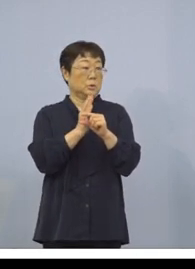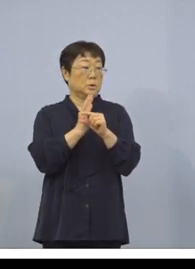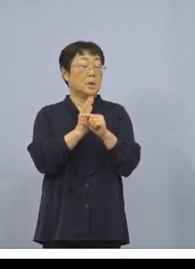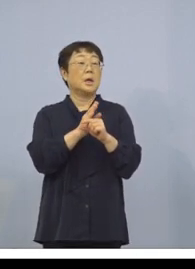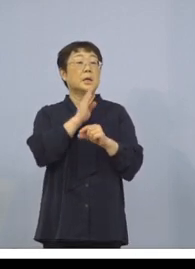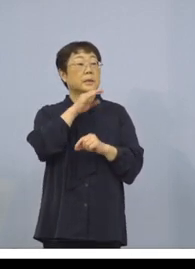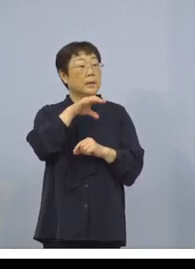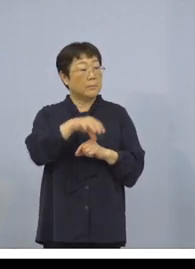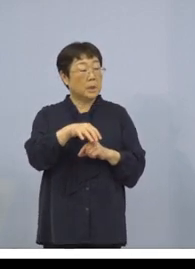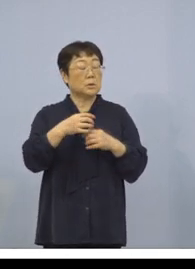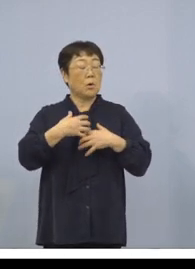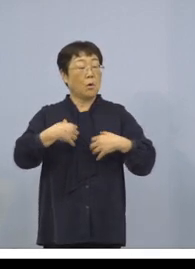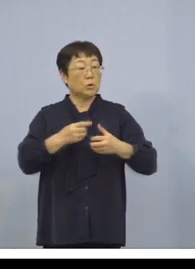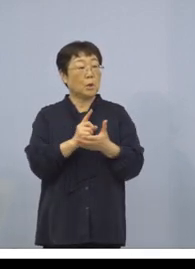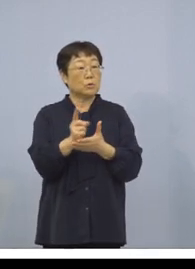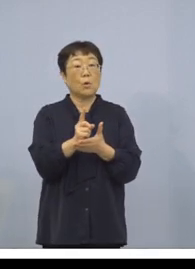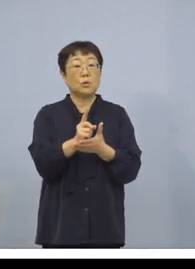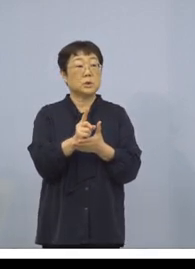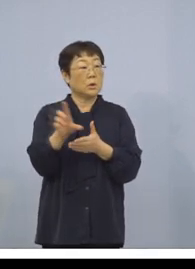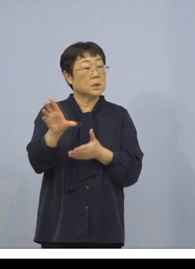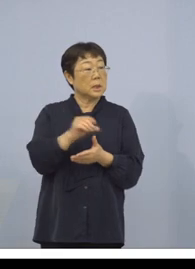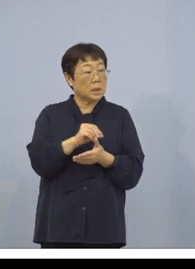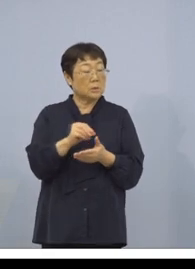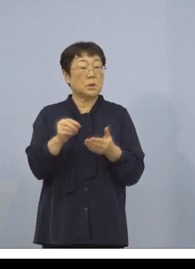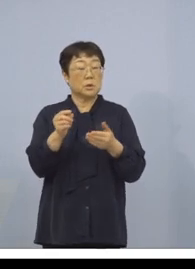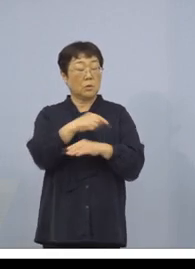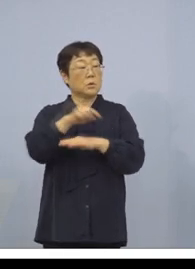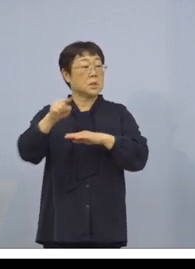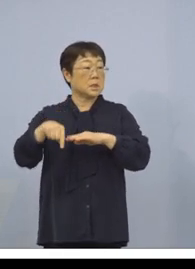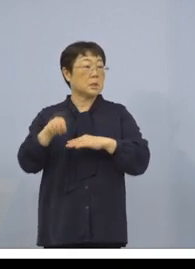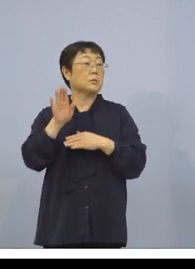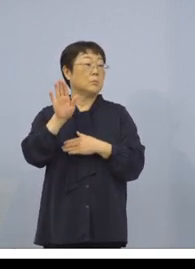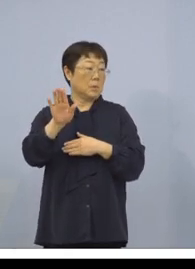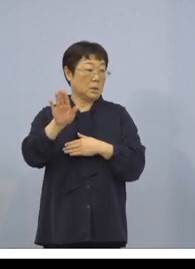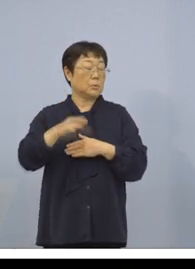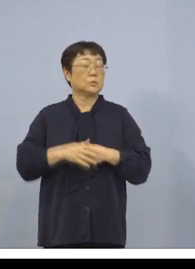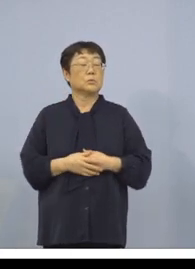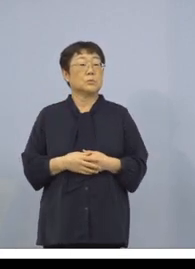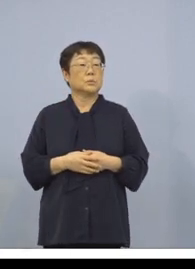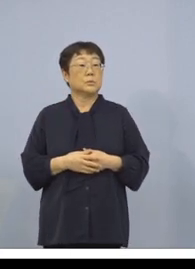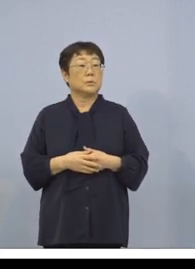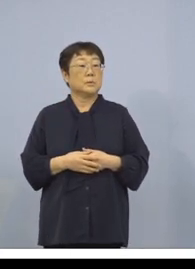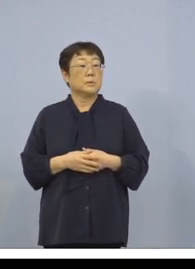盤の骨太方針を先取りする施策も含まれております。